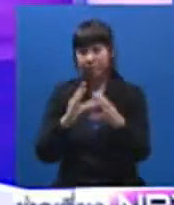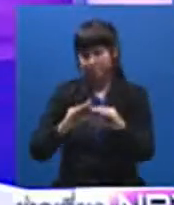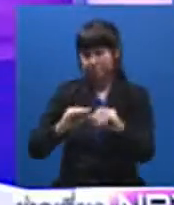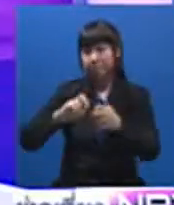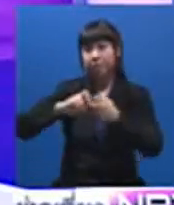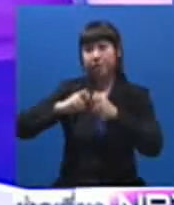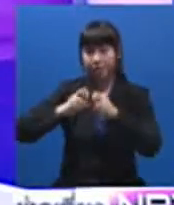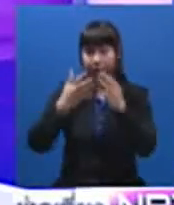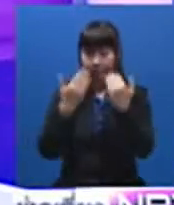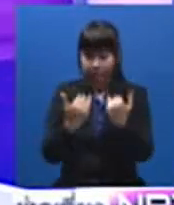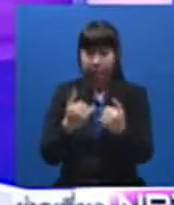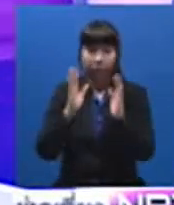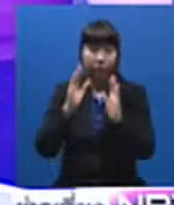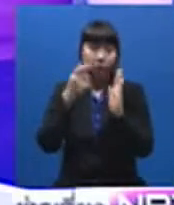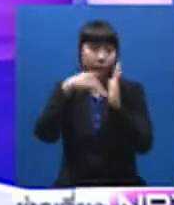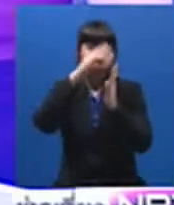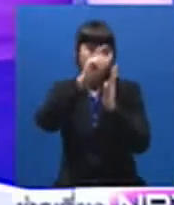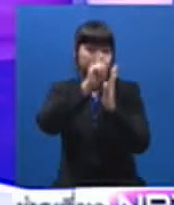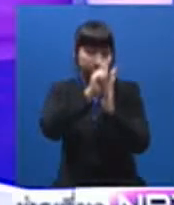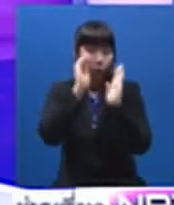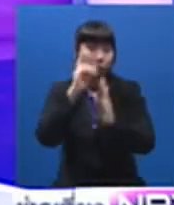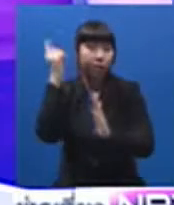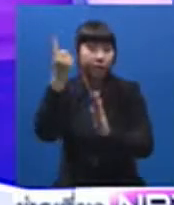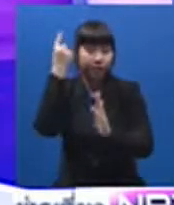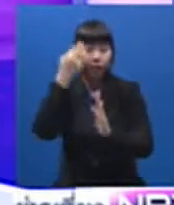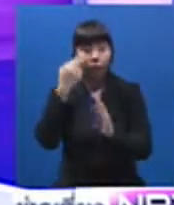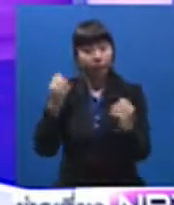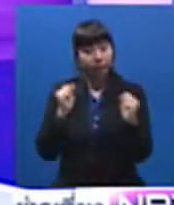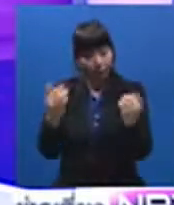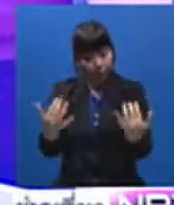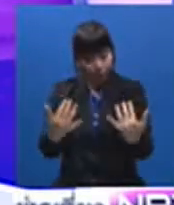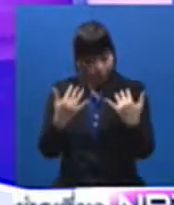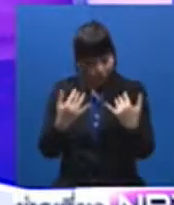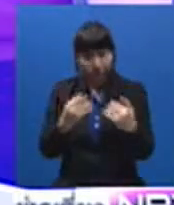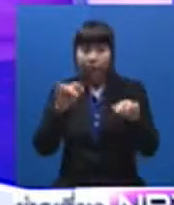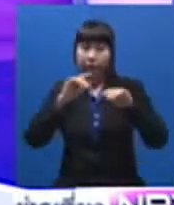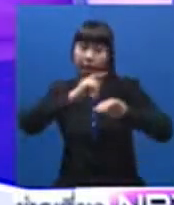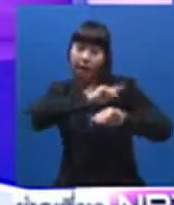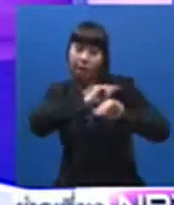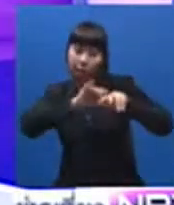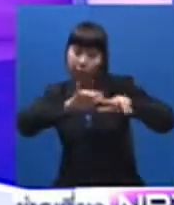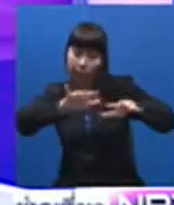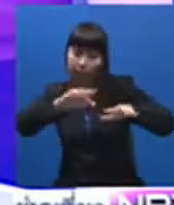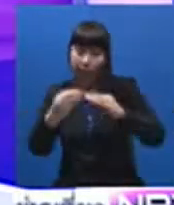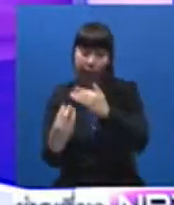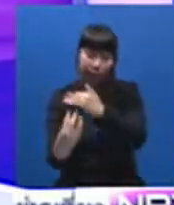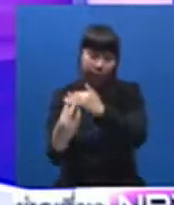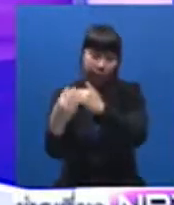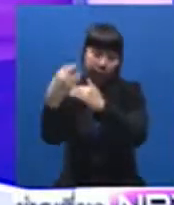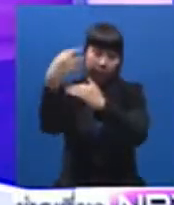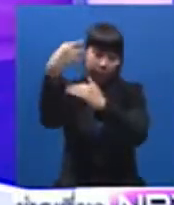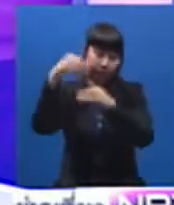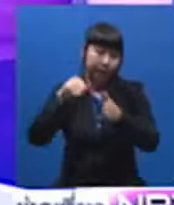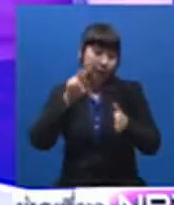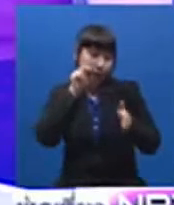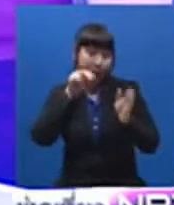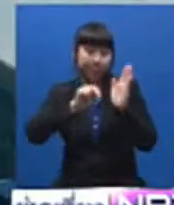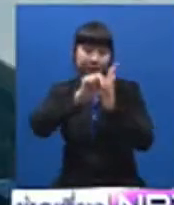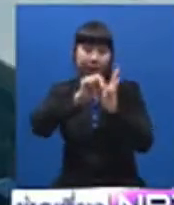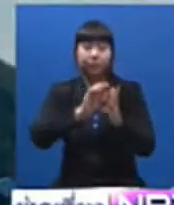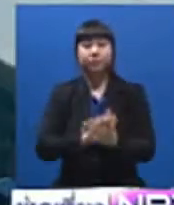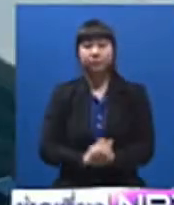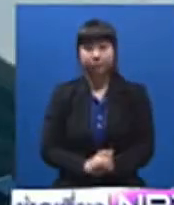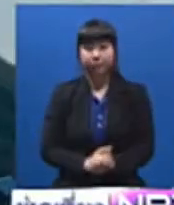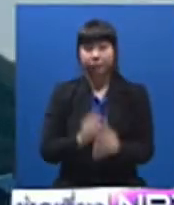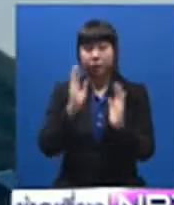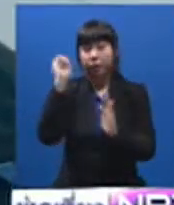อุตราดิย นัทงเที่ยวไปรับลมนาว ชมทะเลเหมากและพระอาทิ์ขึ้นเน้อทะเลสับน้จืด อุธยาแห่ชาติลำน้ำนานค่ะ